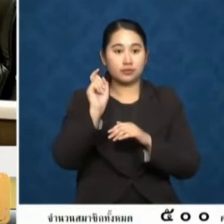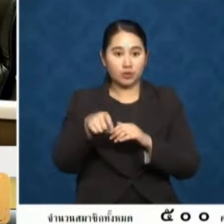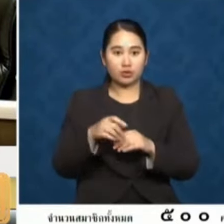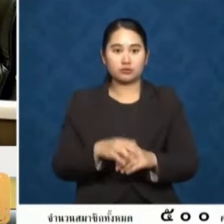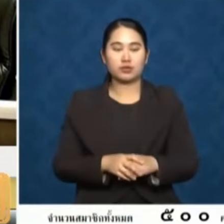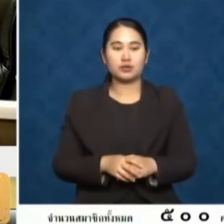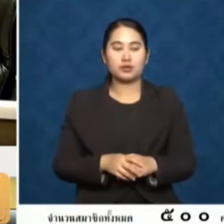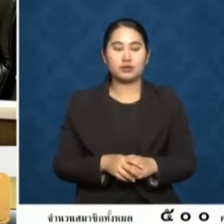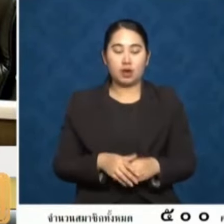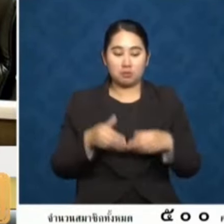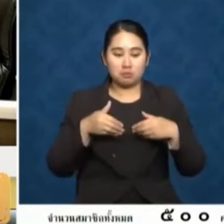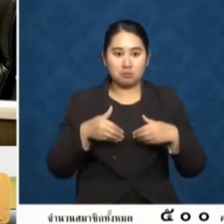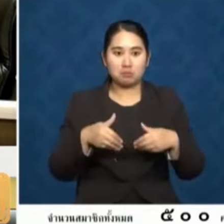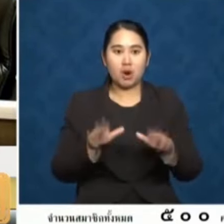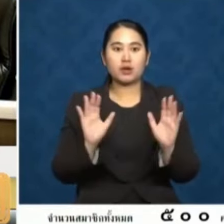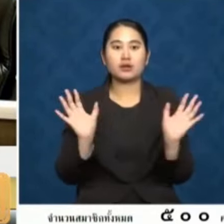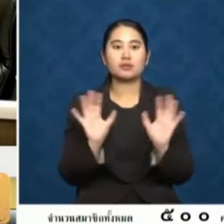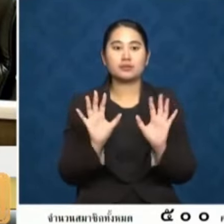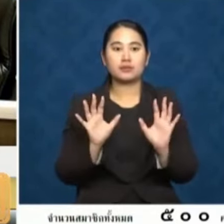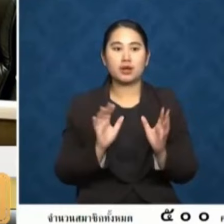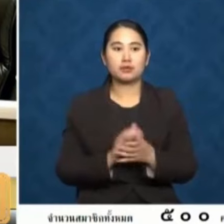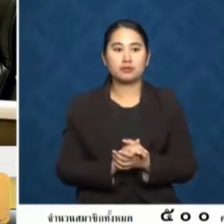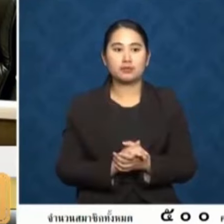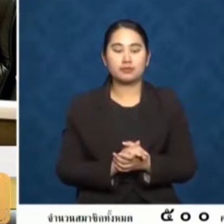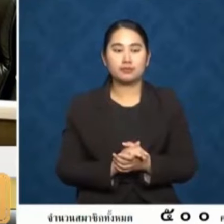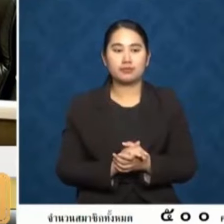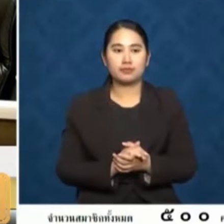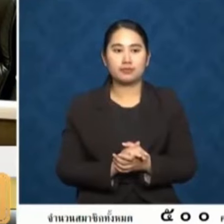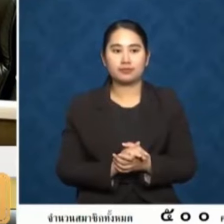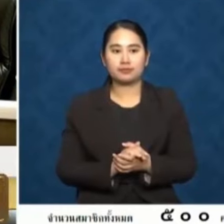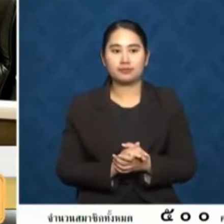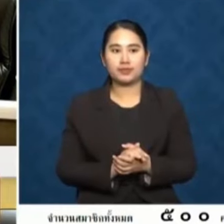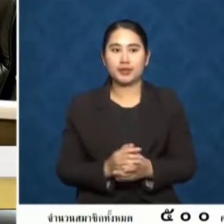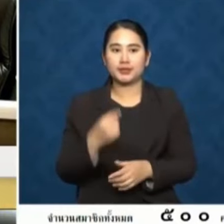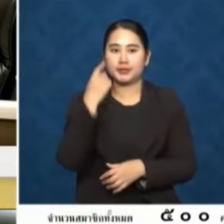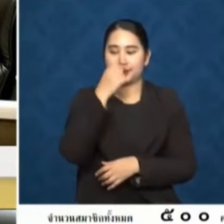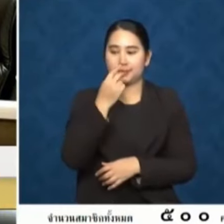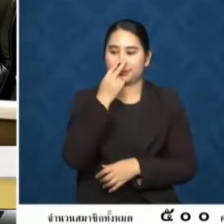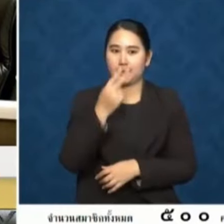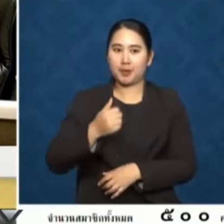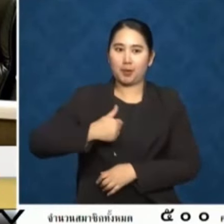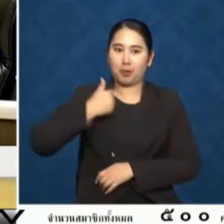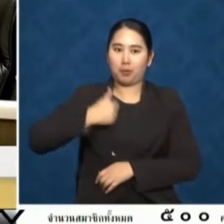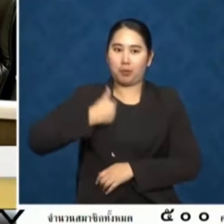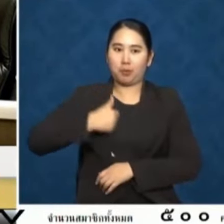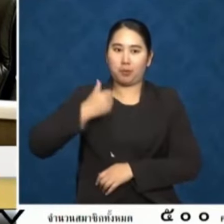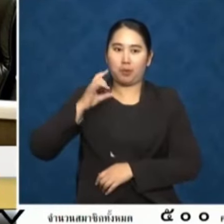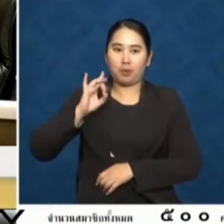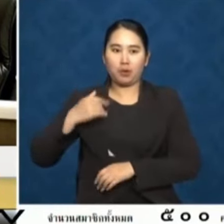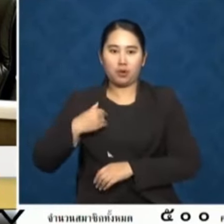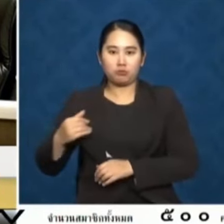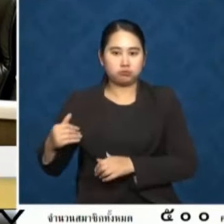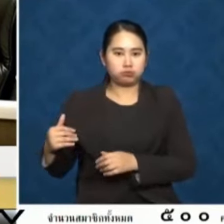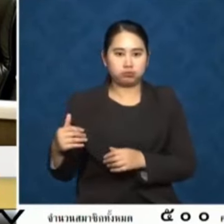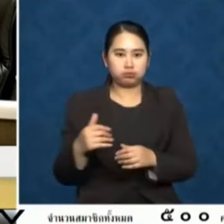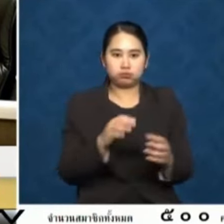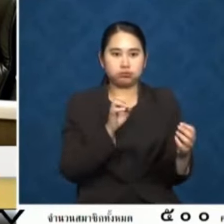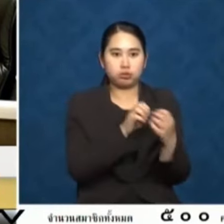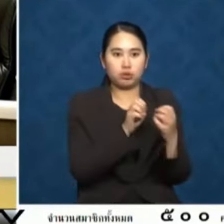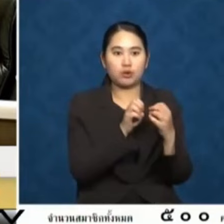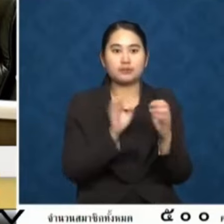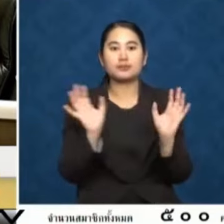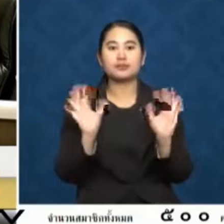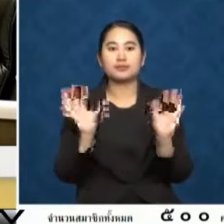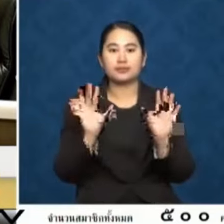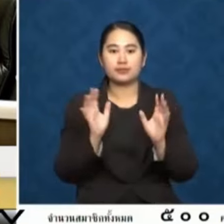ปล่อยให้คนที่เป็นอันธพาลบุกเข้าไปในขบวนท่